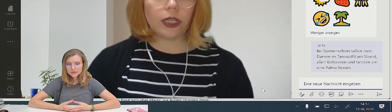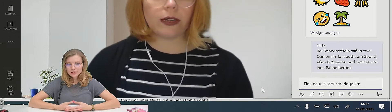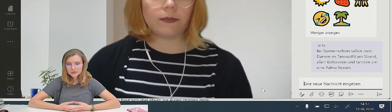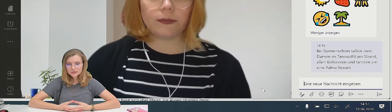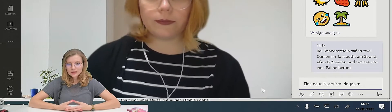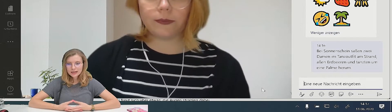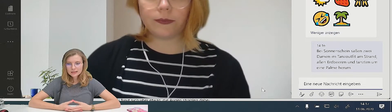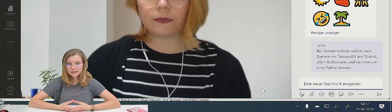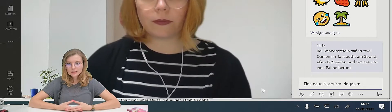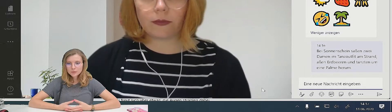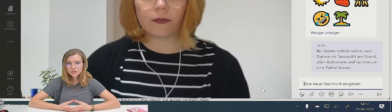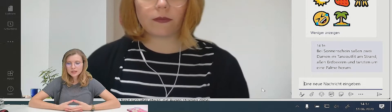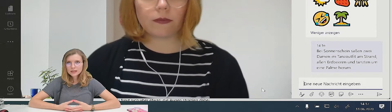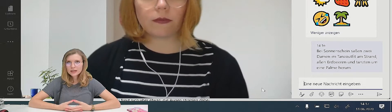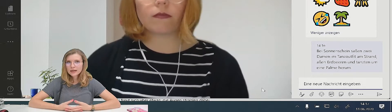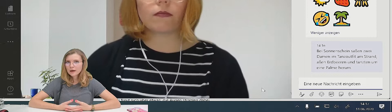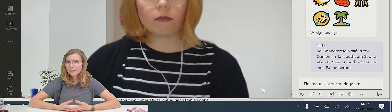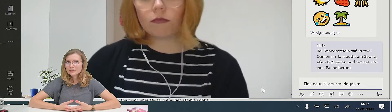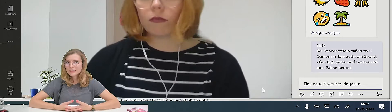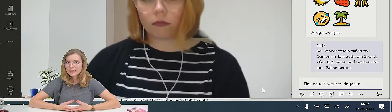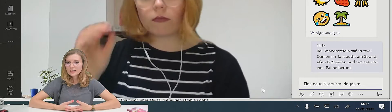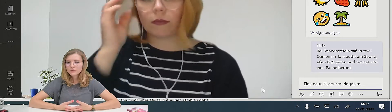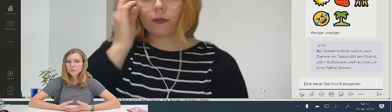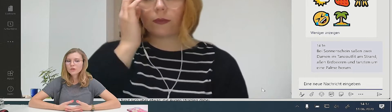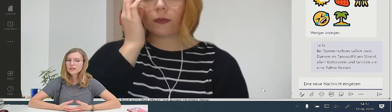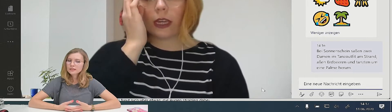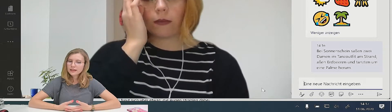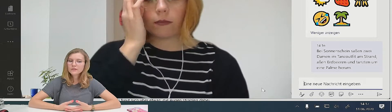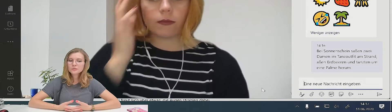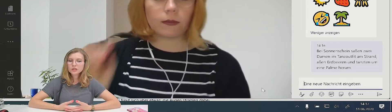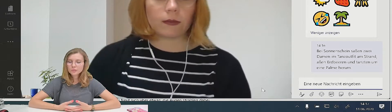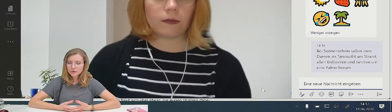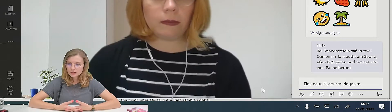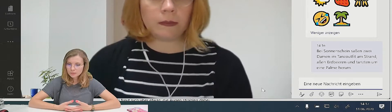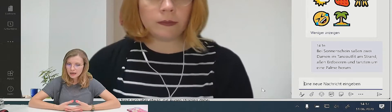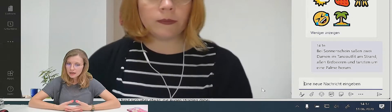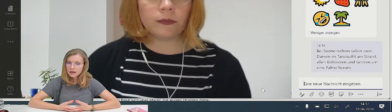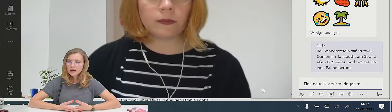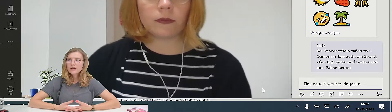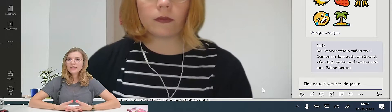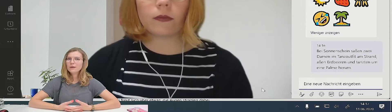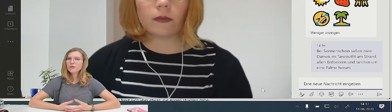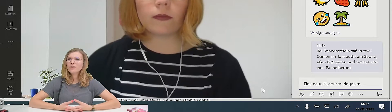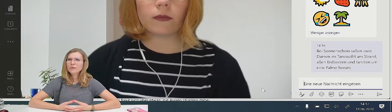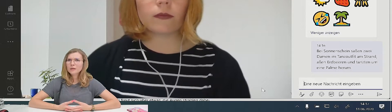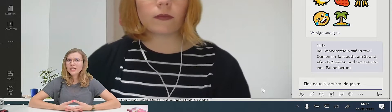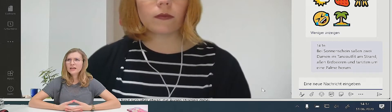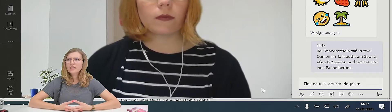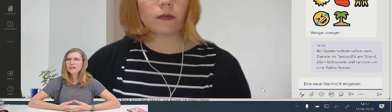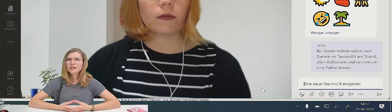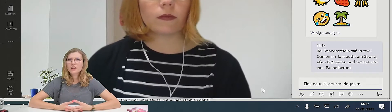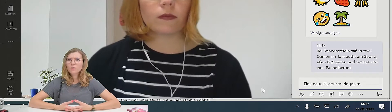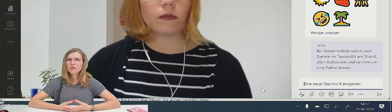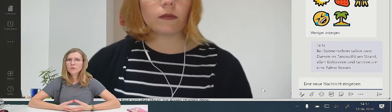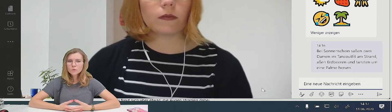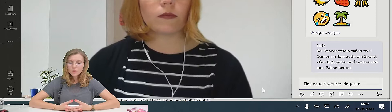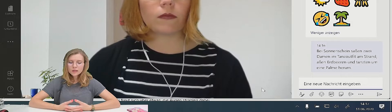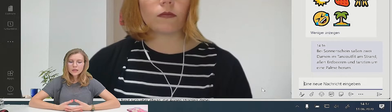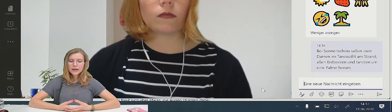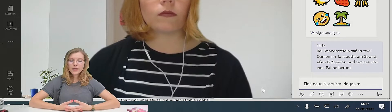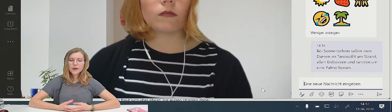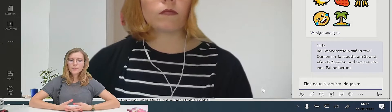ist jetzt vielleicht so eine Frage, die ich mir stelle als Lehrkraft. Ich möchte jetzt gerne was mit Emojis machen. Ich habe die auf meinem Handy, ja und